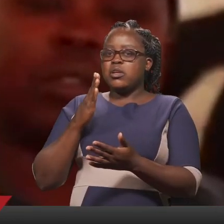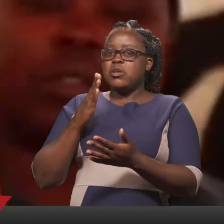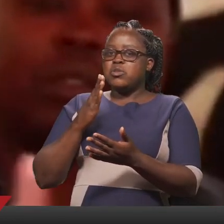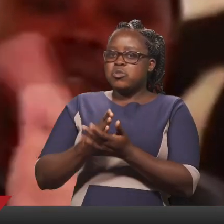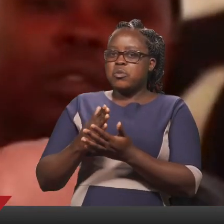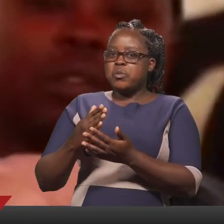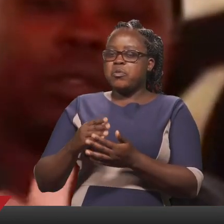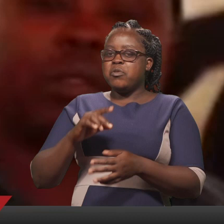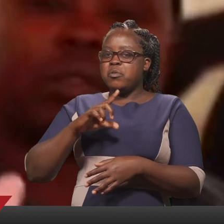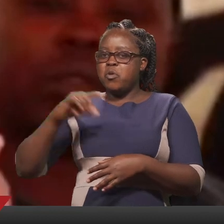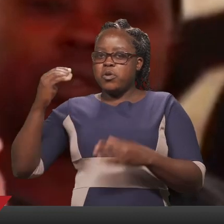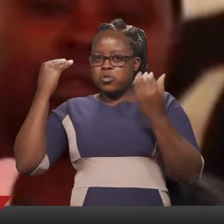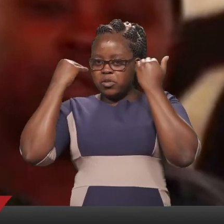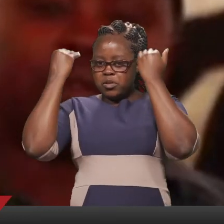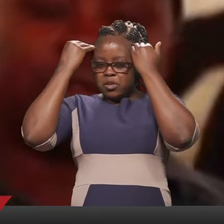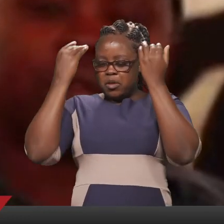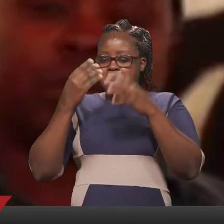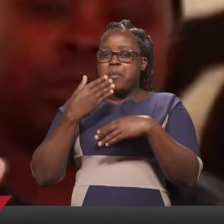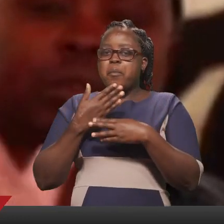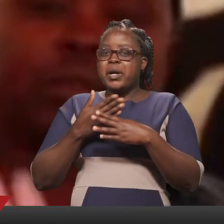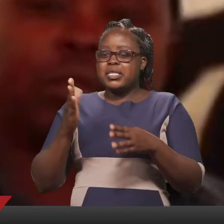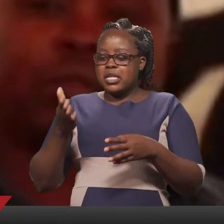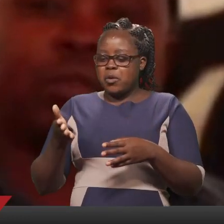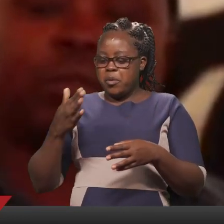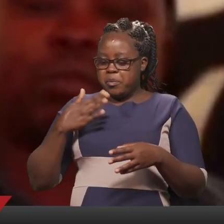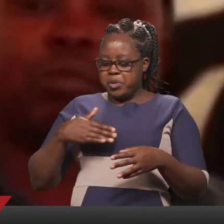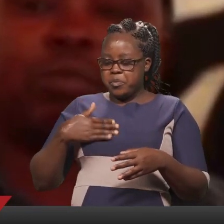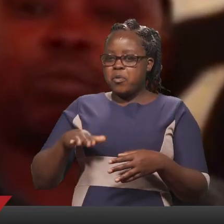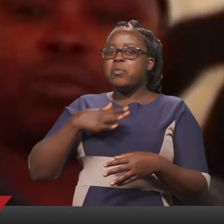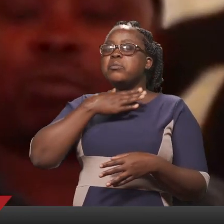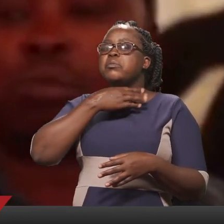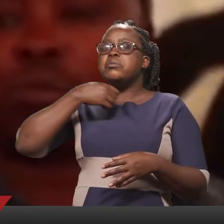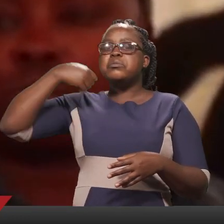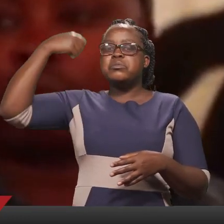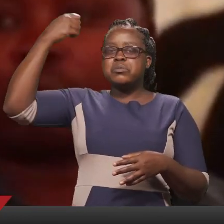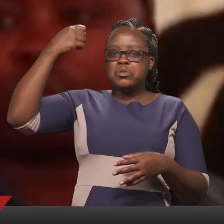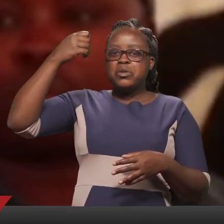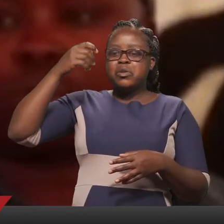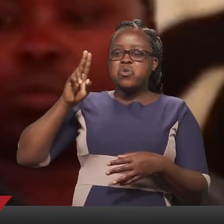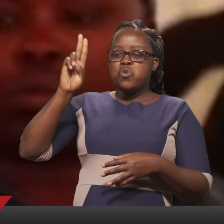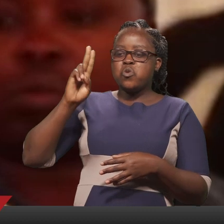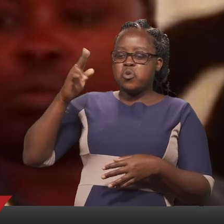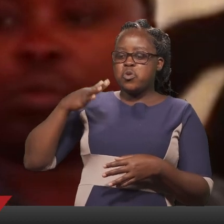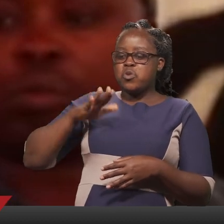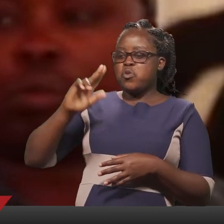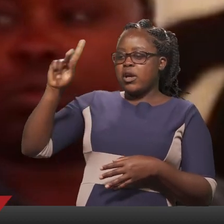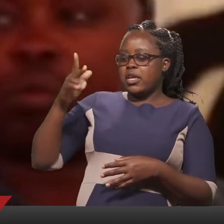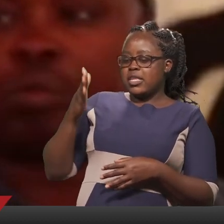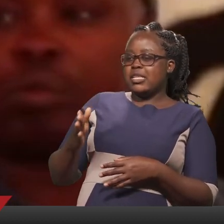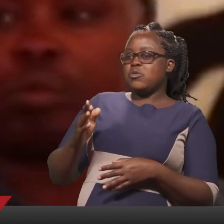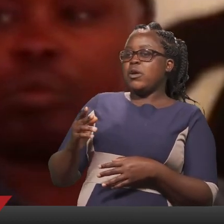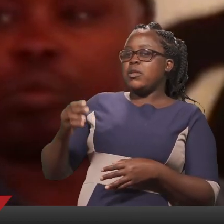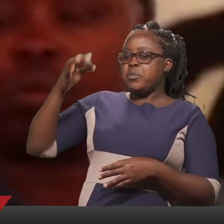maandamano. Niliwazuia watu wasiende kotini. But sasa circumstances ni hivyo, watu wanajinyonga. Rais, hii ni wananchi